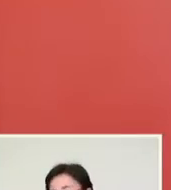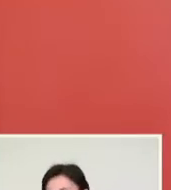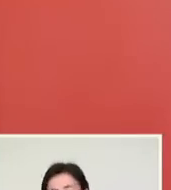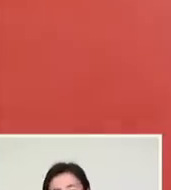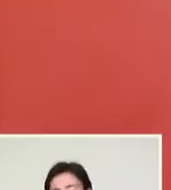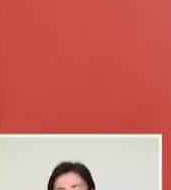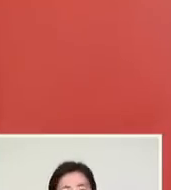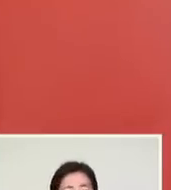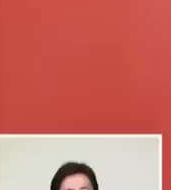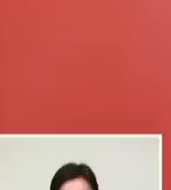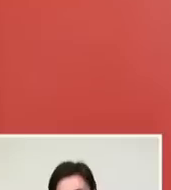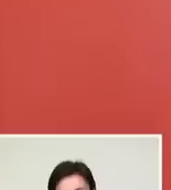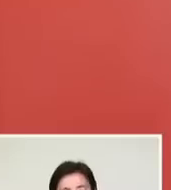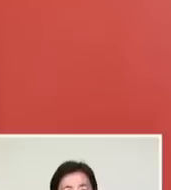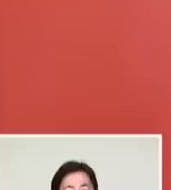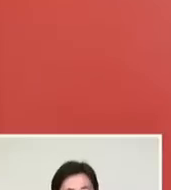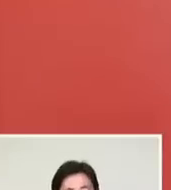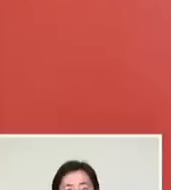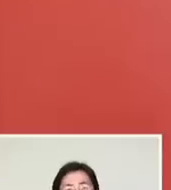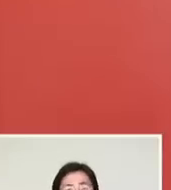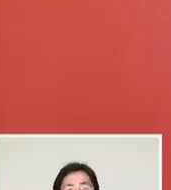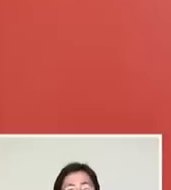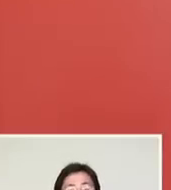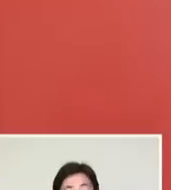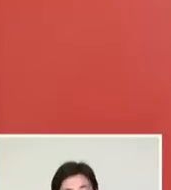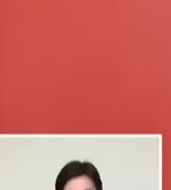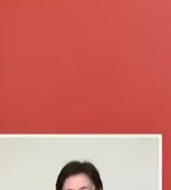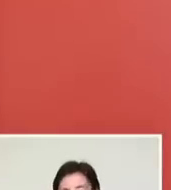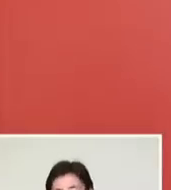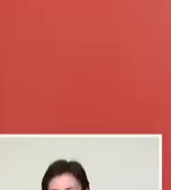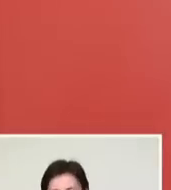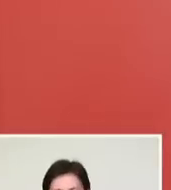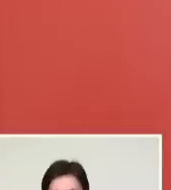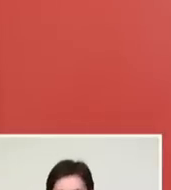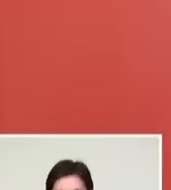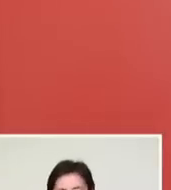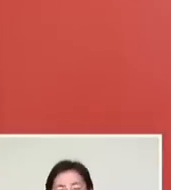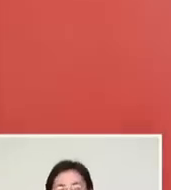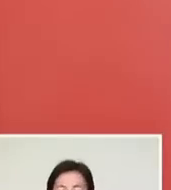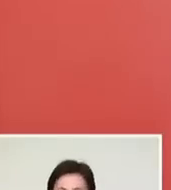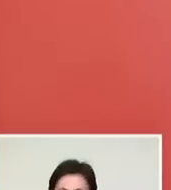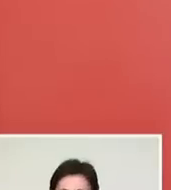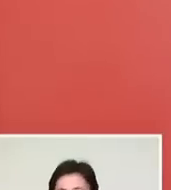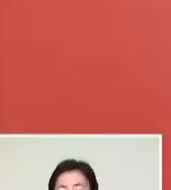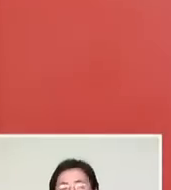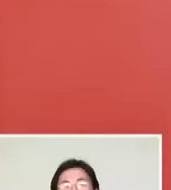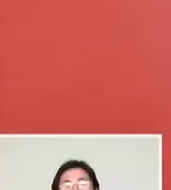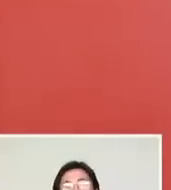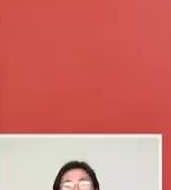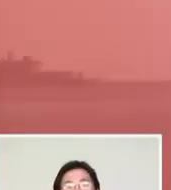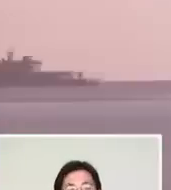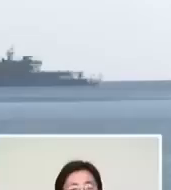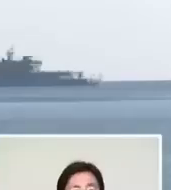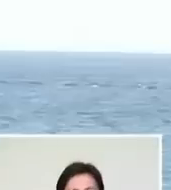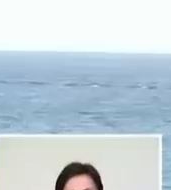ประเด็นณเวลานี้ค่ะที่ต้องจับตาก็คืออุณหภูมิระหว่าง2มหาอำนาจค่ะประเทศสหรัฐอเมริกาแล้วก็ประเทศจีนนั่นเองนะคะถ้าหากว่าติดตาม